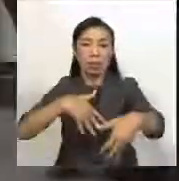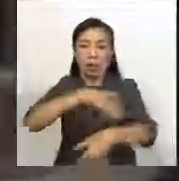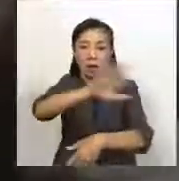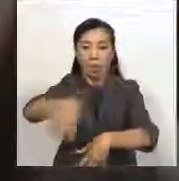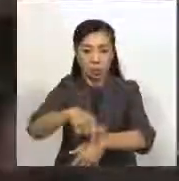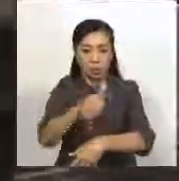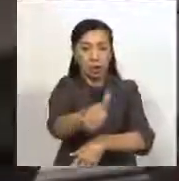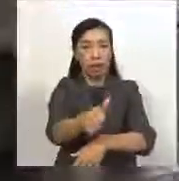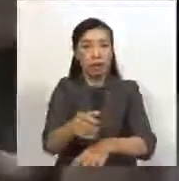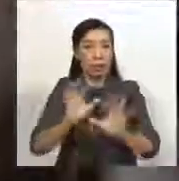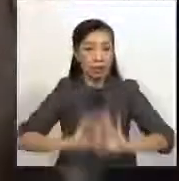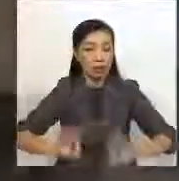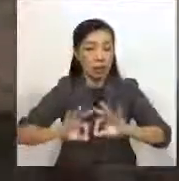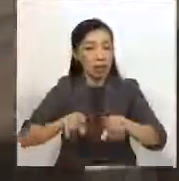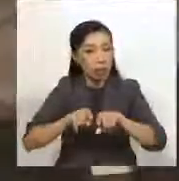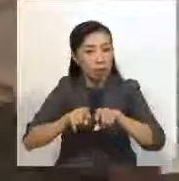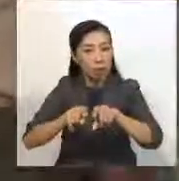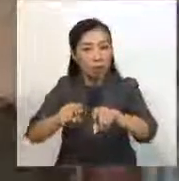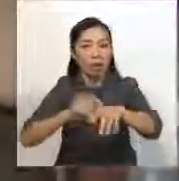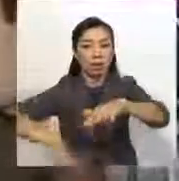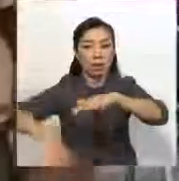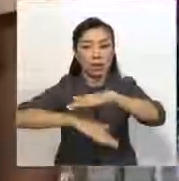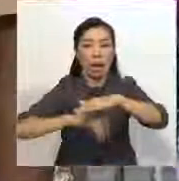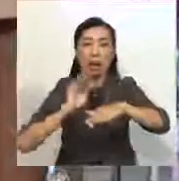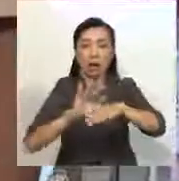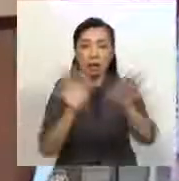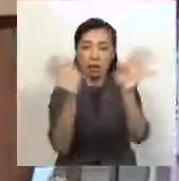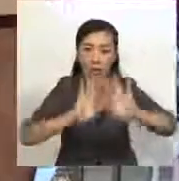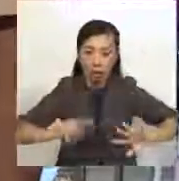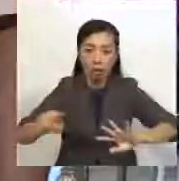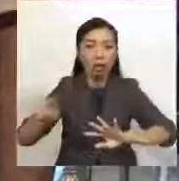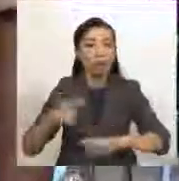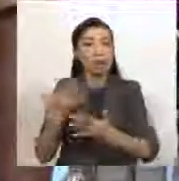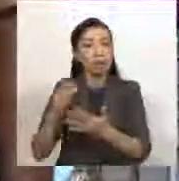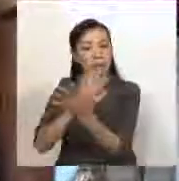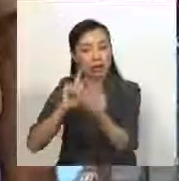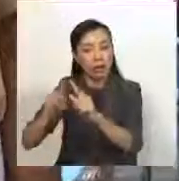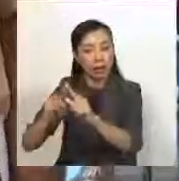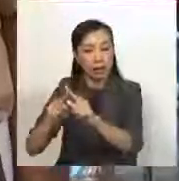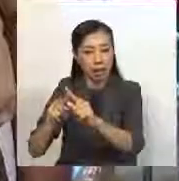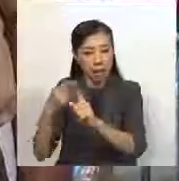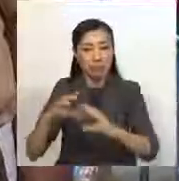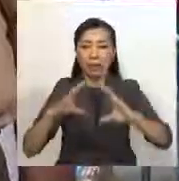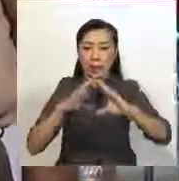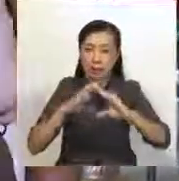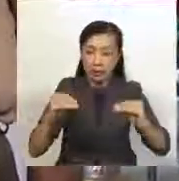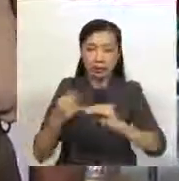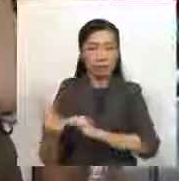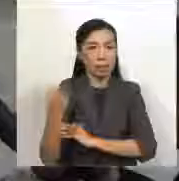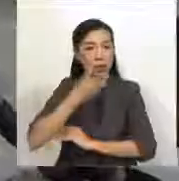ไปโดยต้องก้าวไปข้างหน้าพร้อมกันเพื่อวางรากฐานให้ภูมิภาคมีสันติภาพเสถียรภาพอย่างยั่งยืน